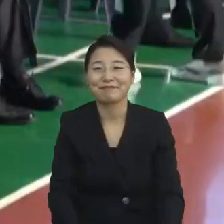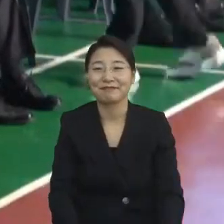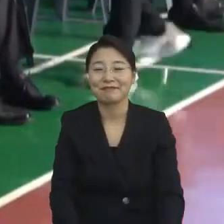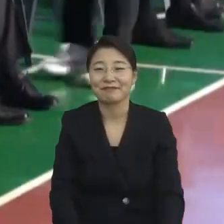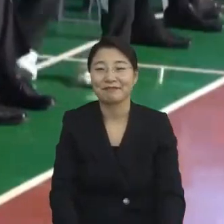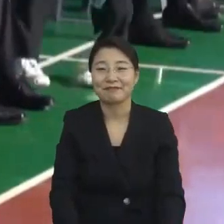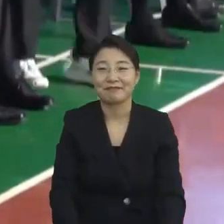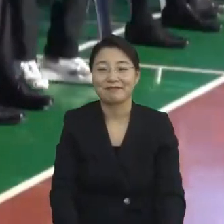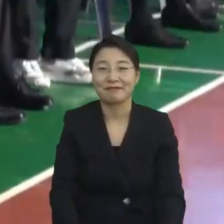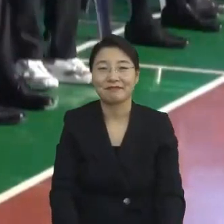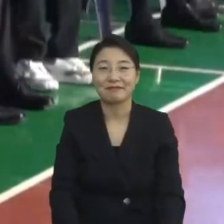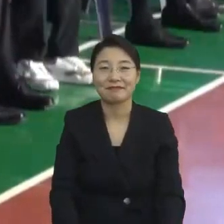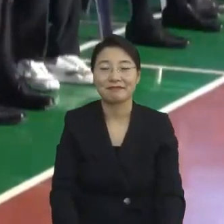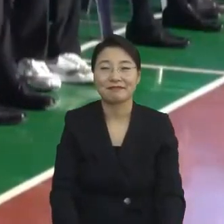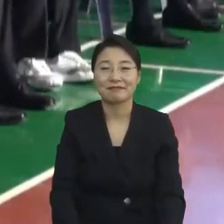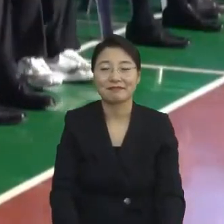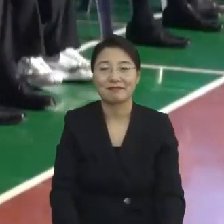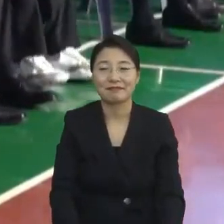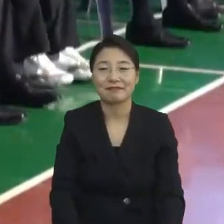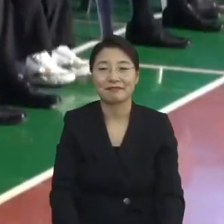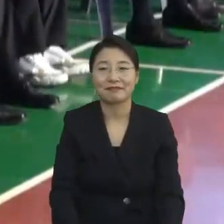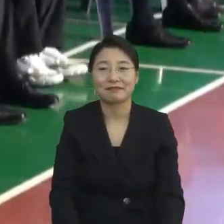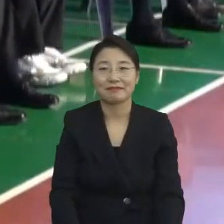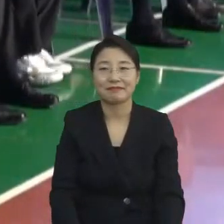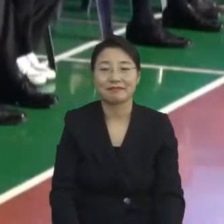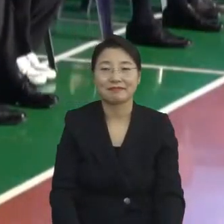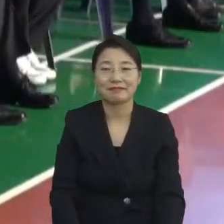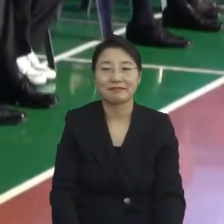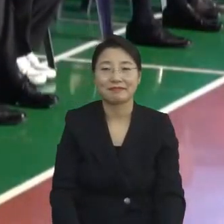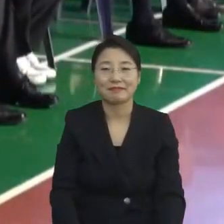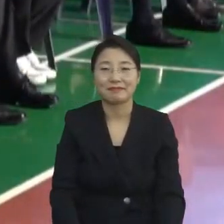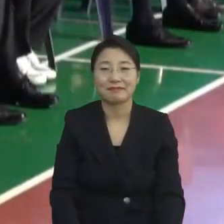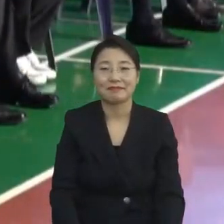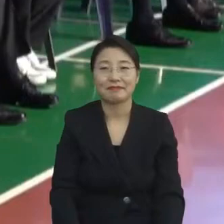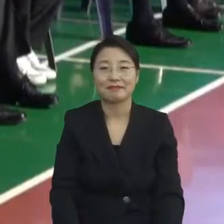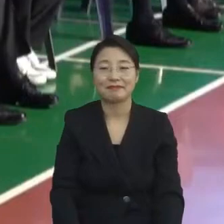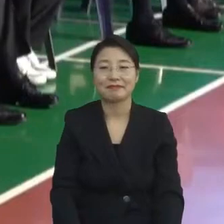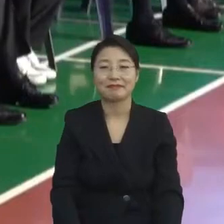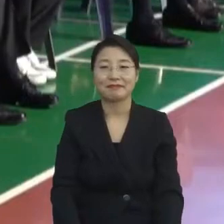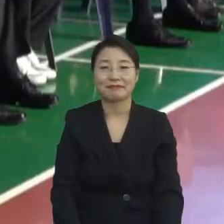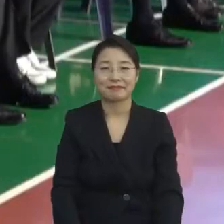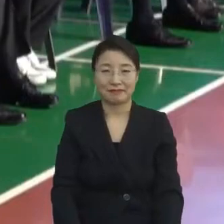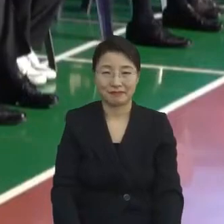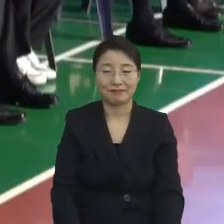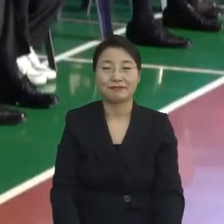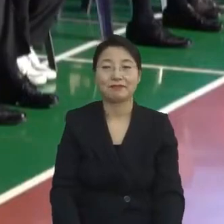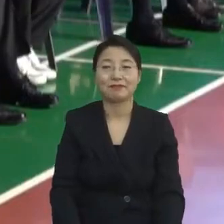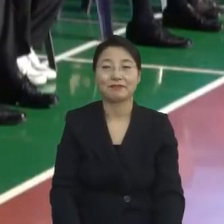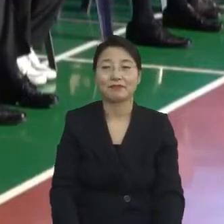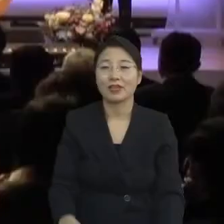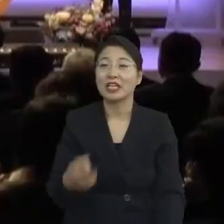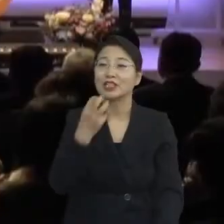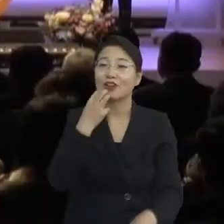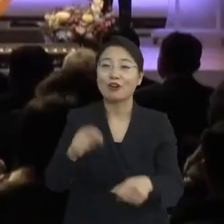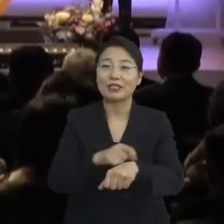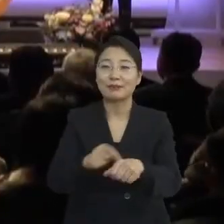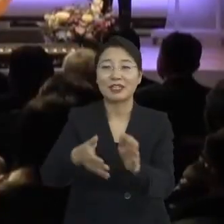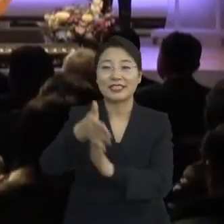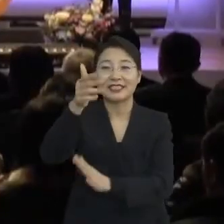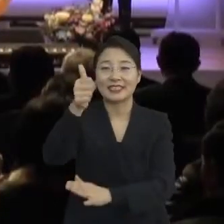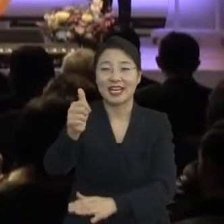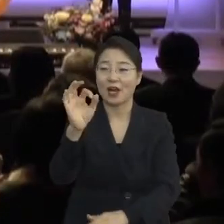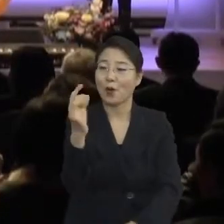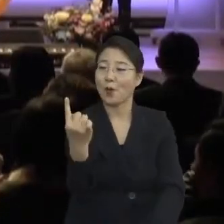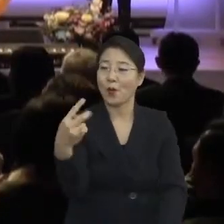다음 다음은 오세훈